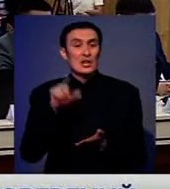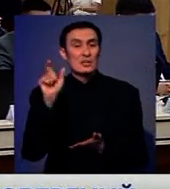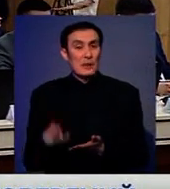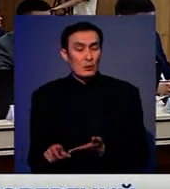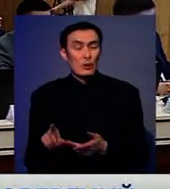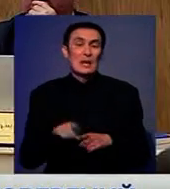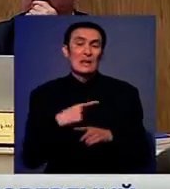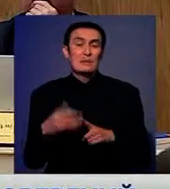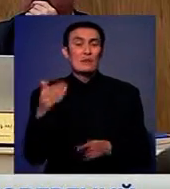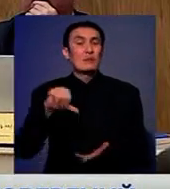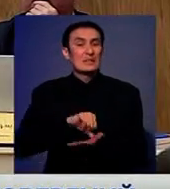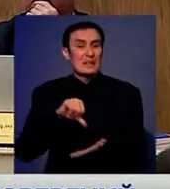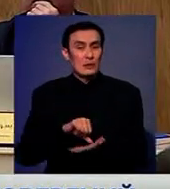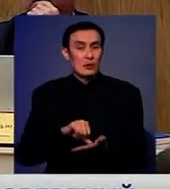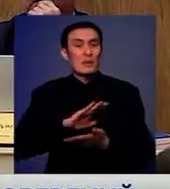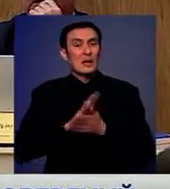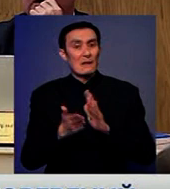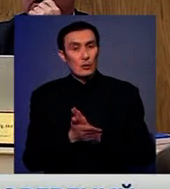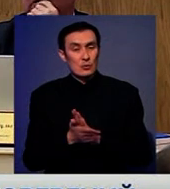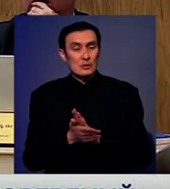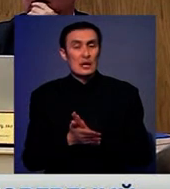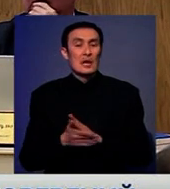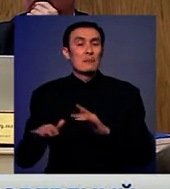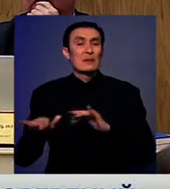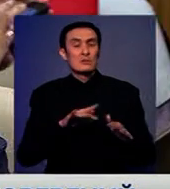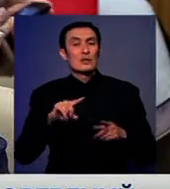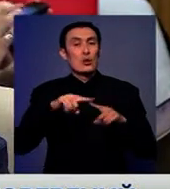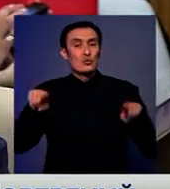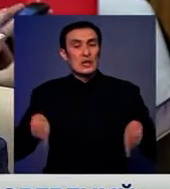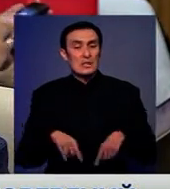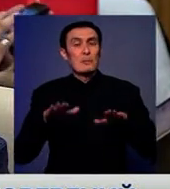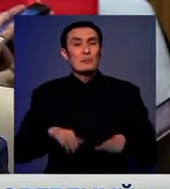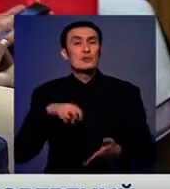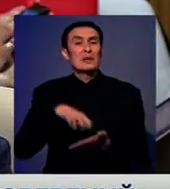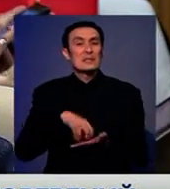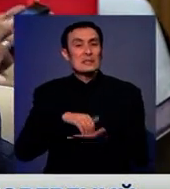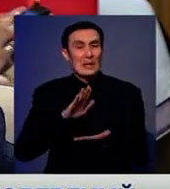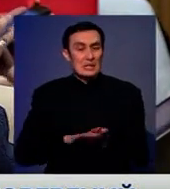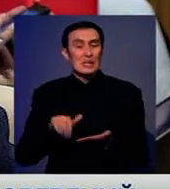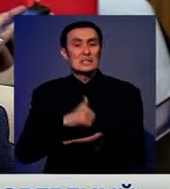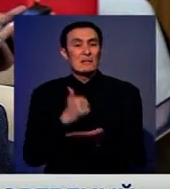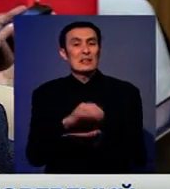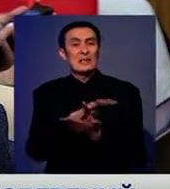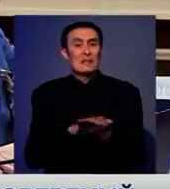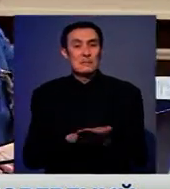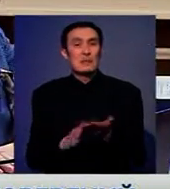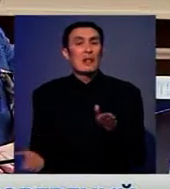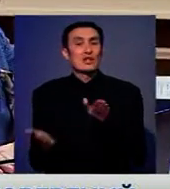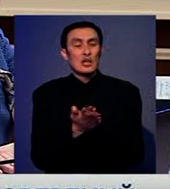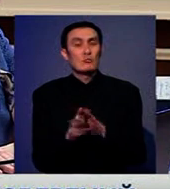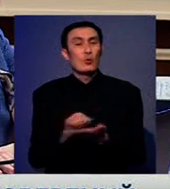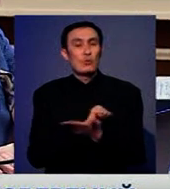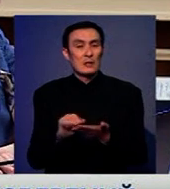избирателю либо его представителю по договоренности производится на участке по месту регистрации и на основании заявления с приложением